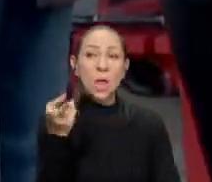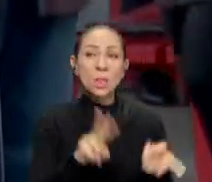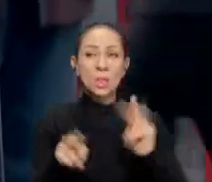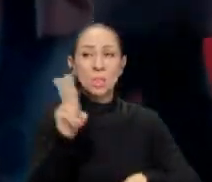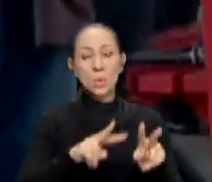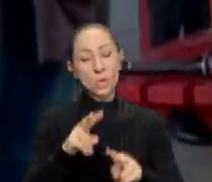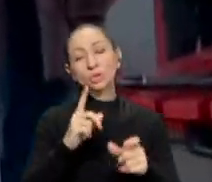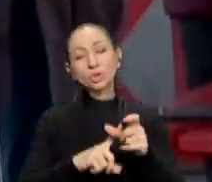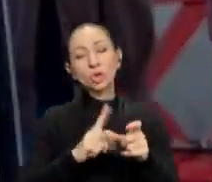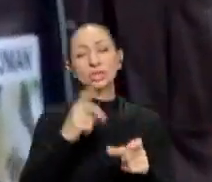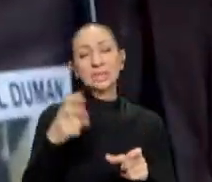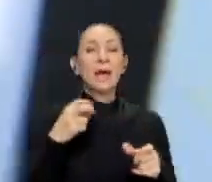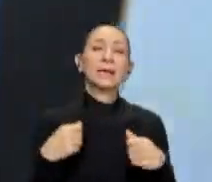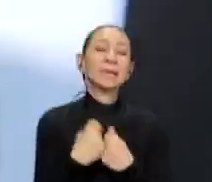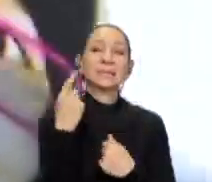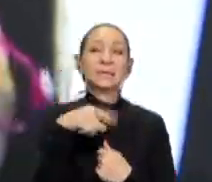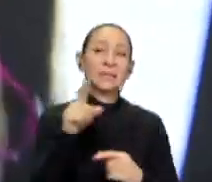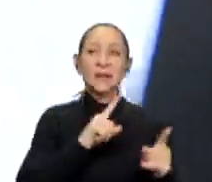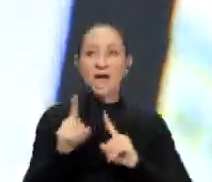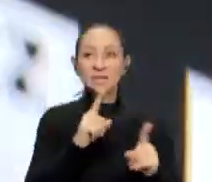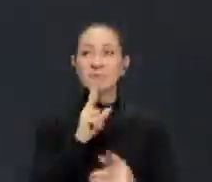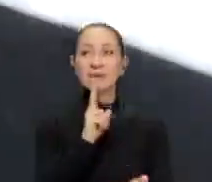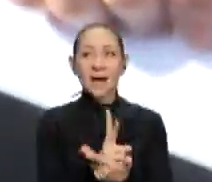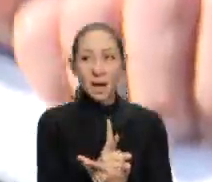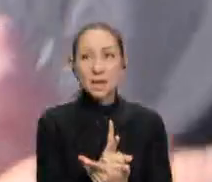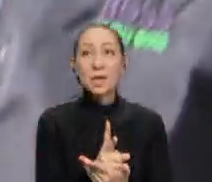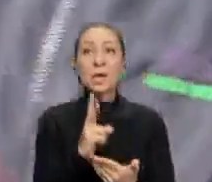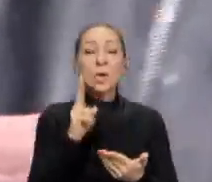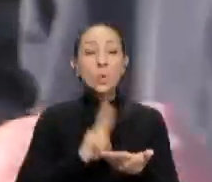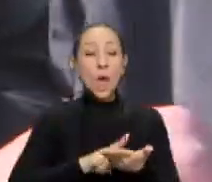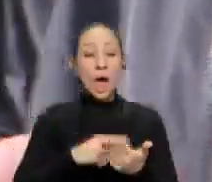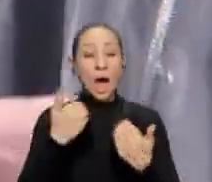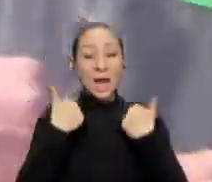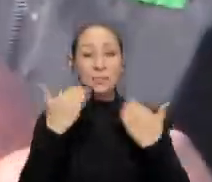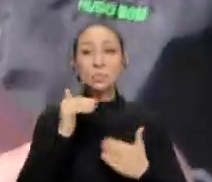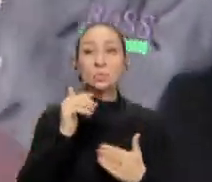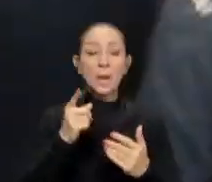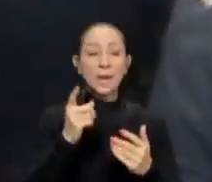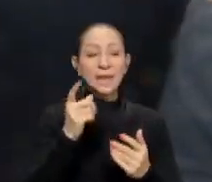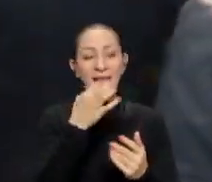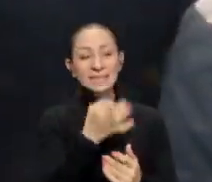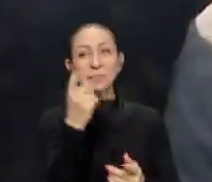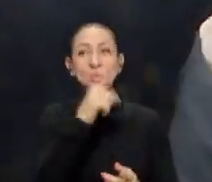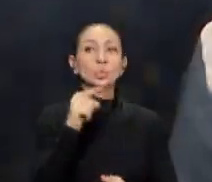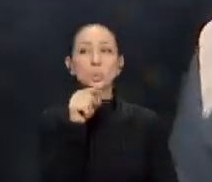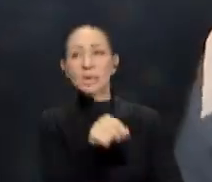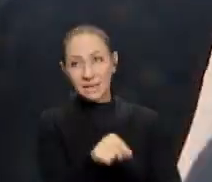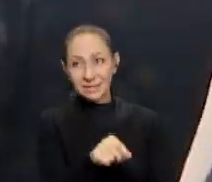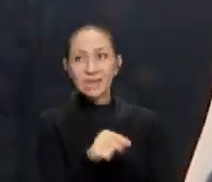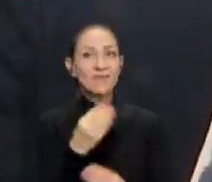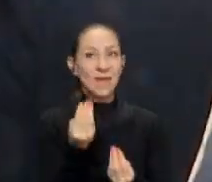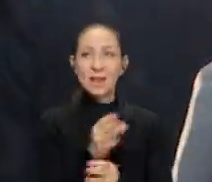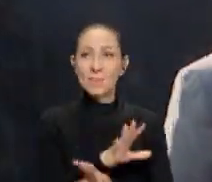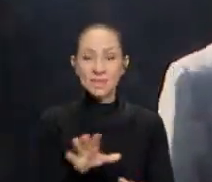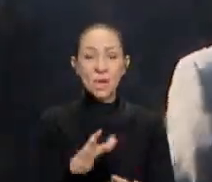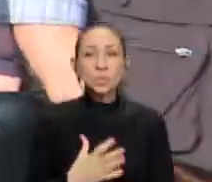hayatını kaybetti. Çorlu tren kazası davasında karar, üye hakimin duruşma günü mazeret izni alması nedeniyle